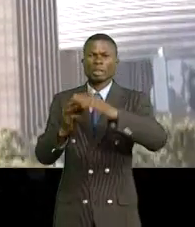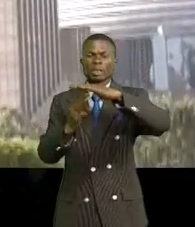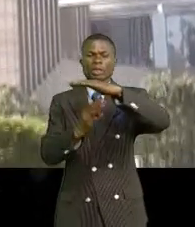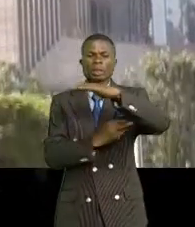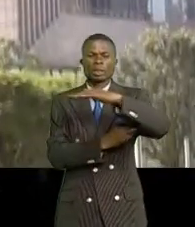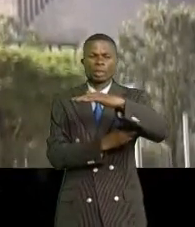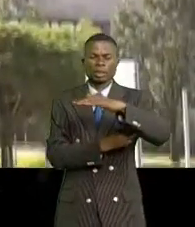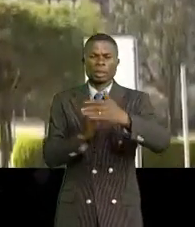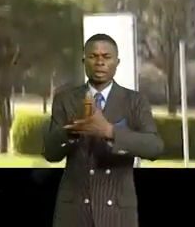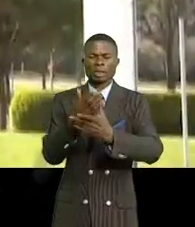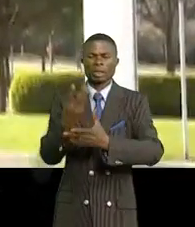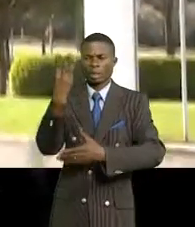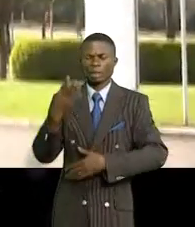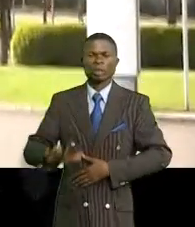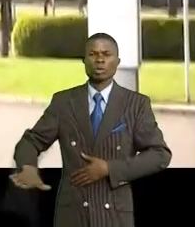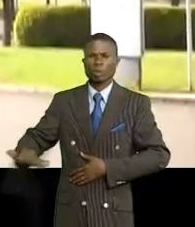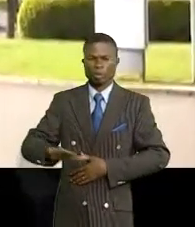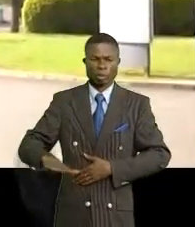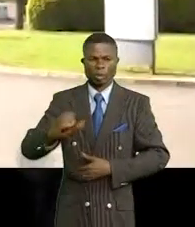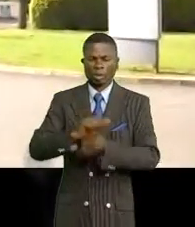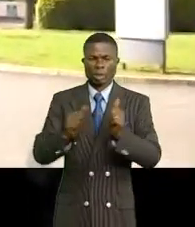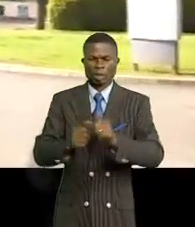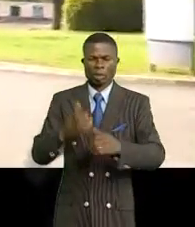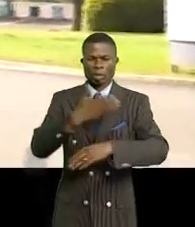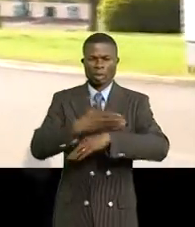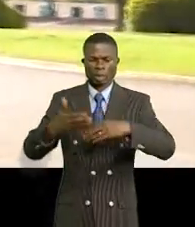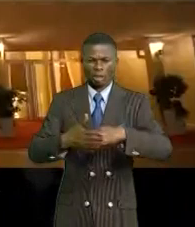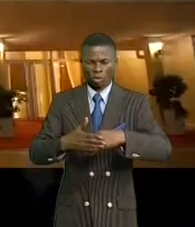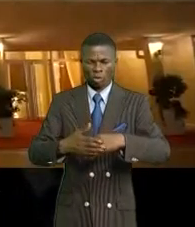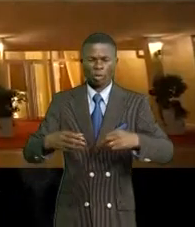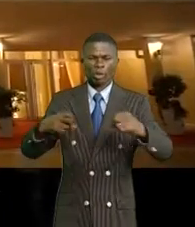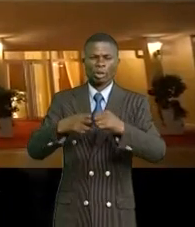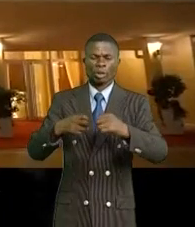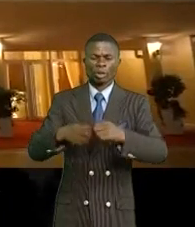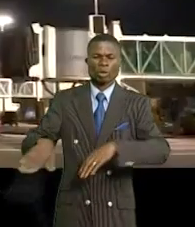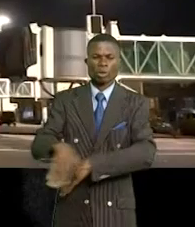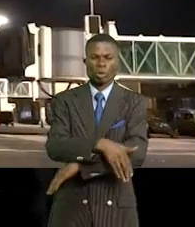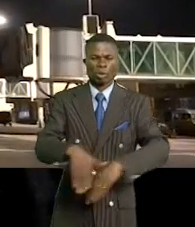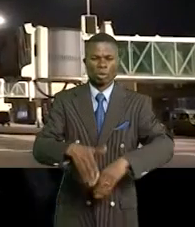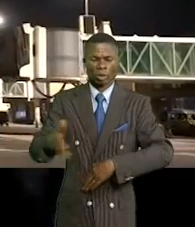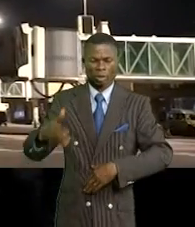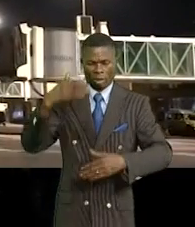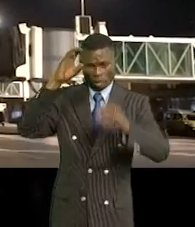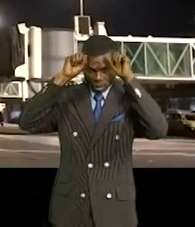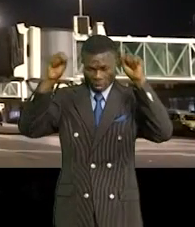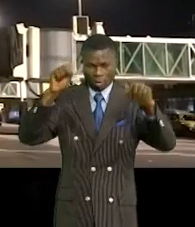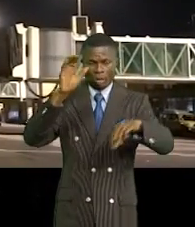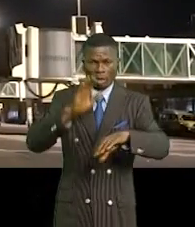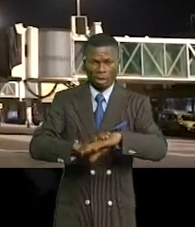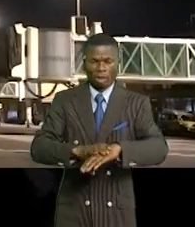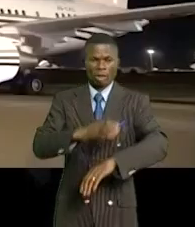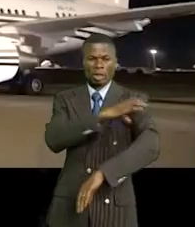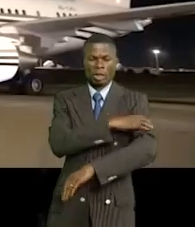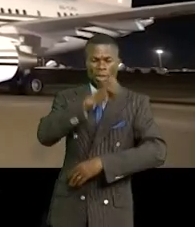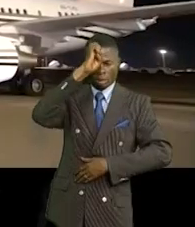pays autour de la question du barrage de la Renaissance éthiopienne. Le président de la République est arrivé à Addis Abeba